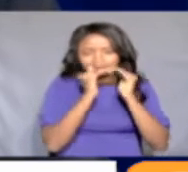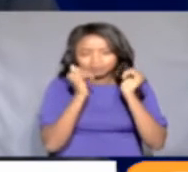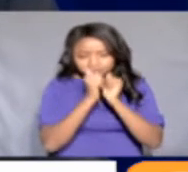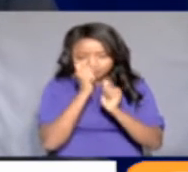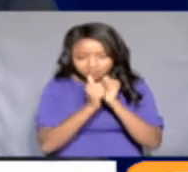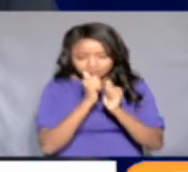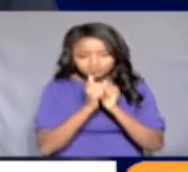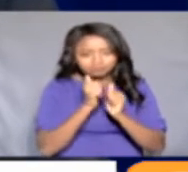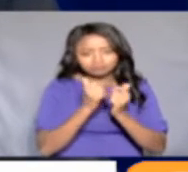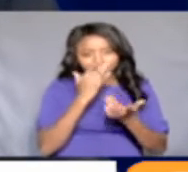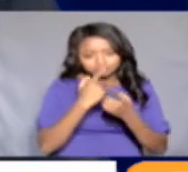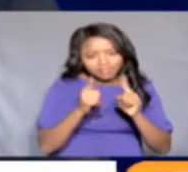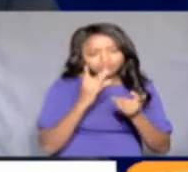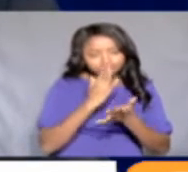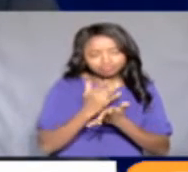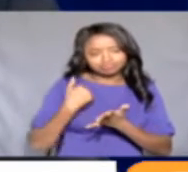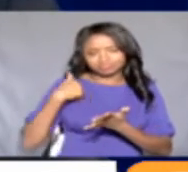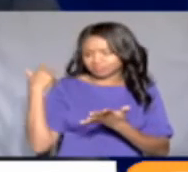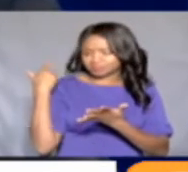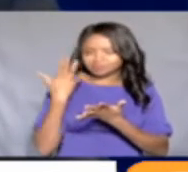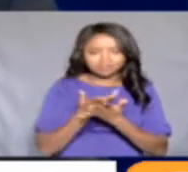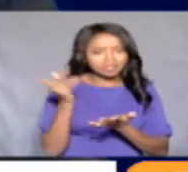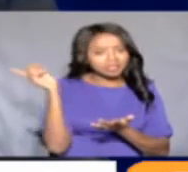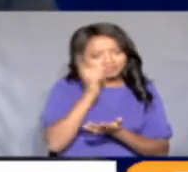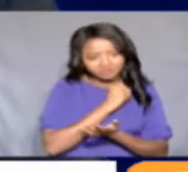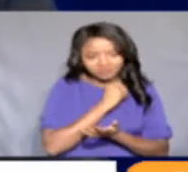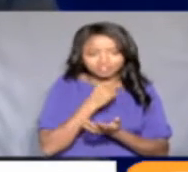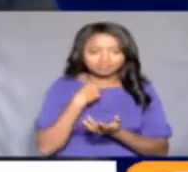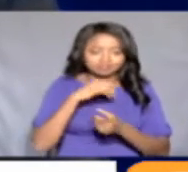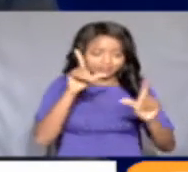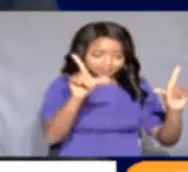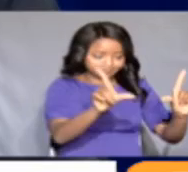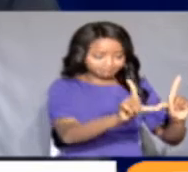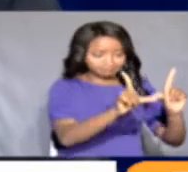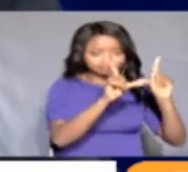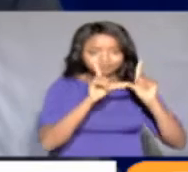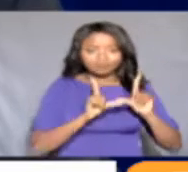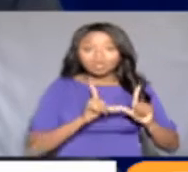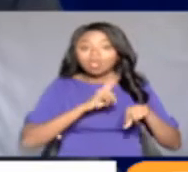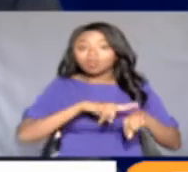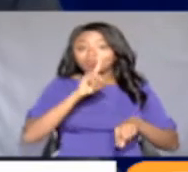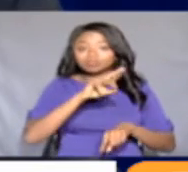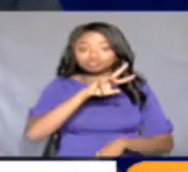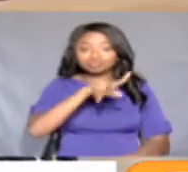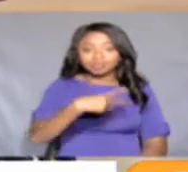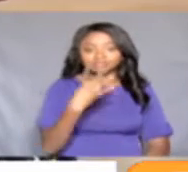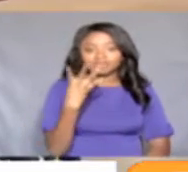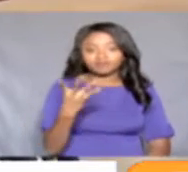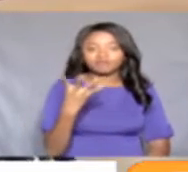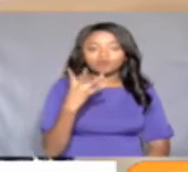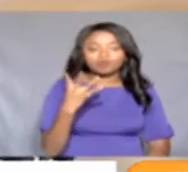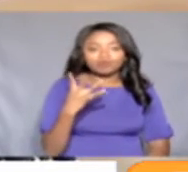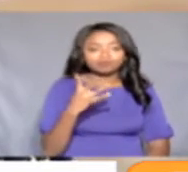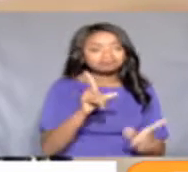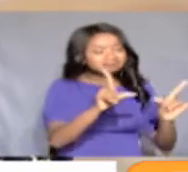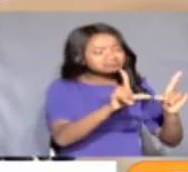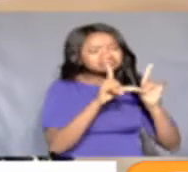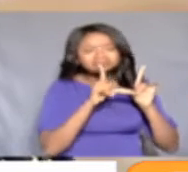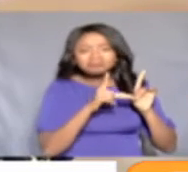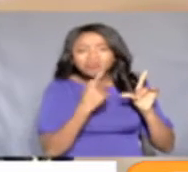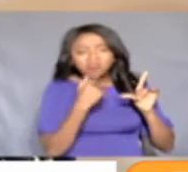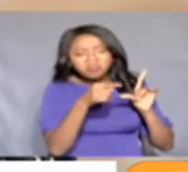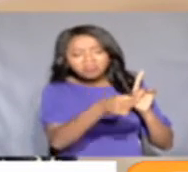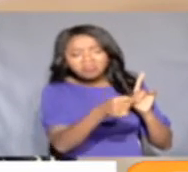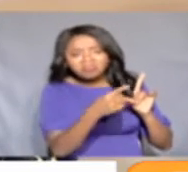Of which yoyote nilifanya, nikakuwa certified mwaka wa 2004. Certified by company gani?